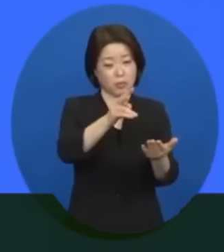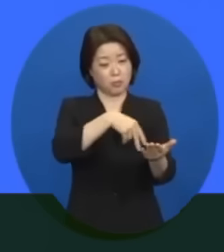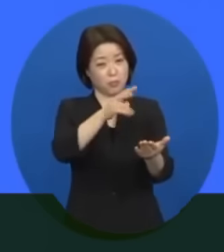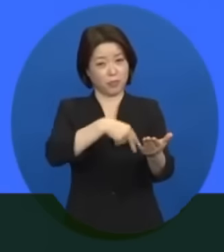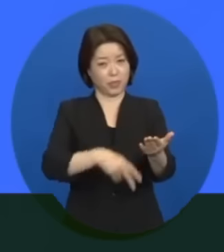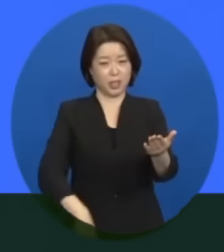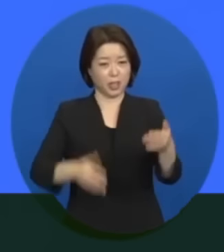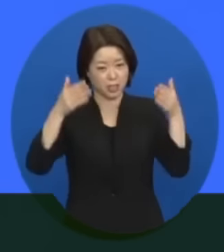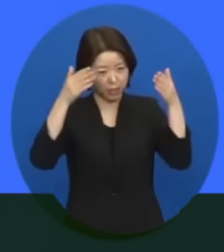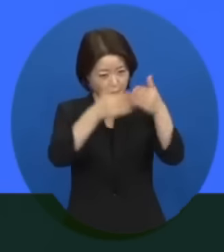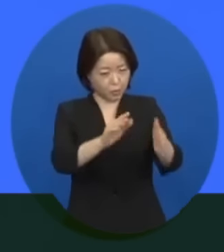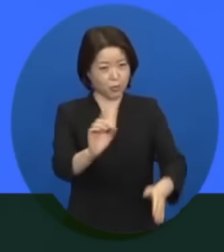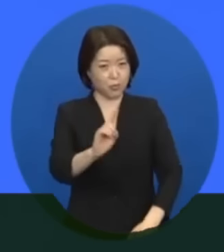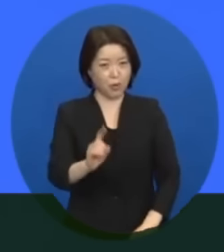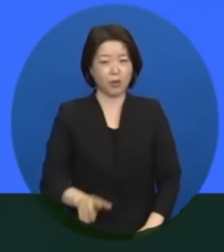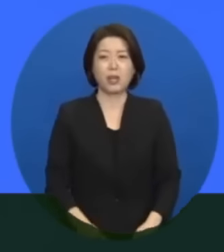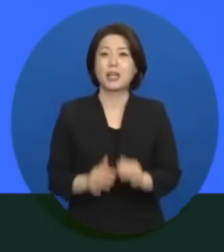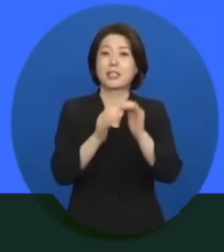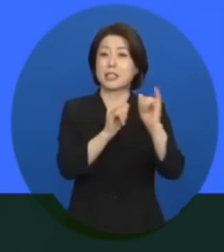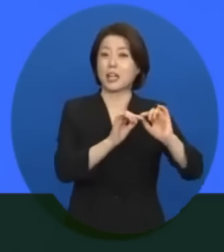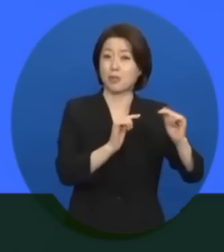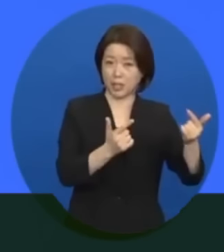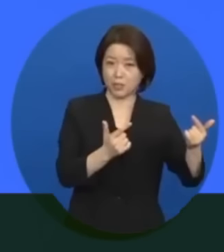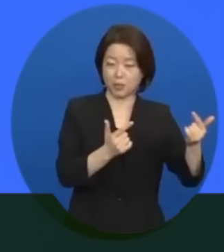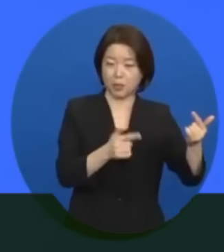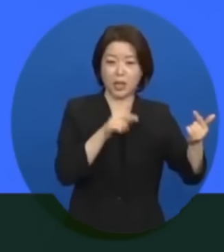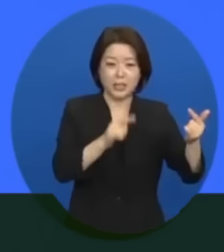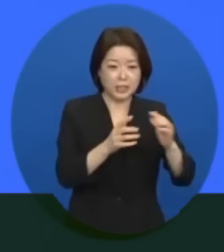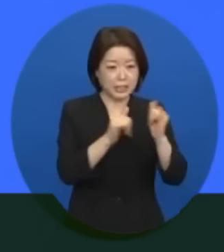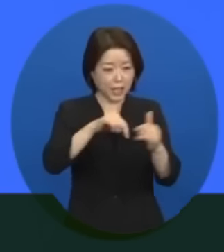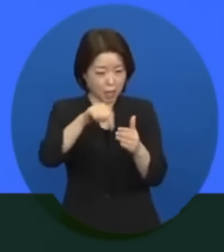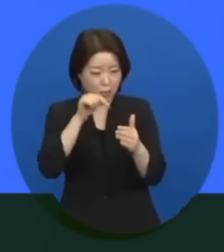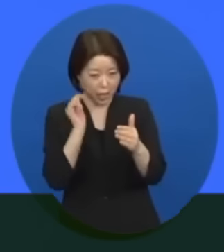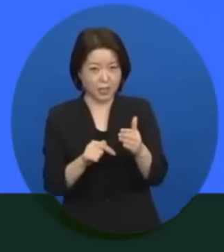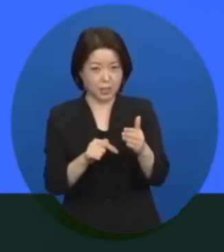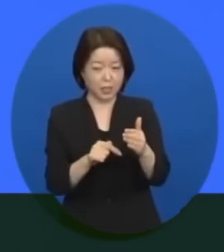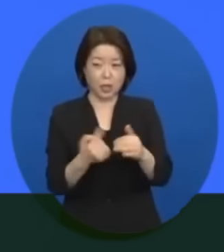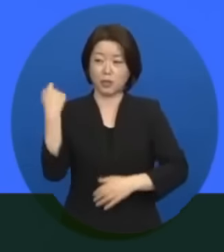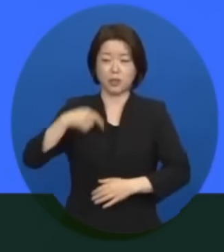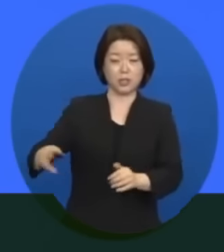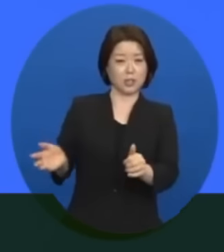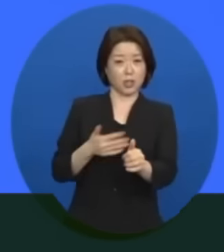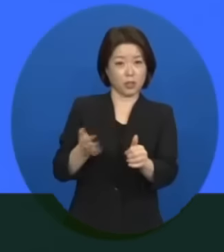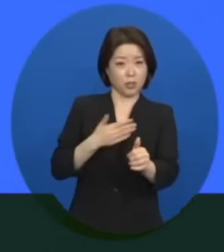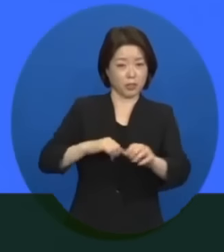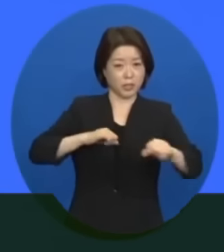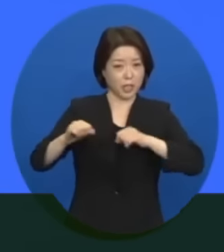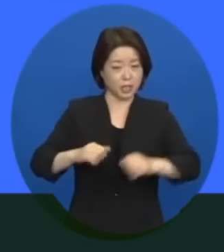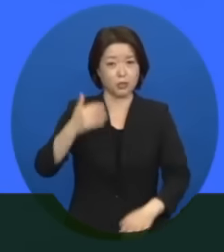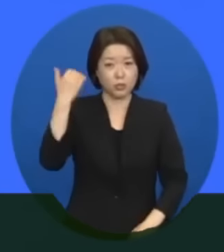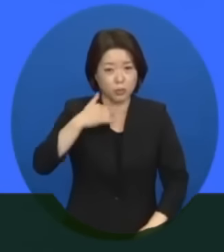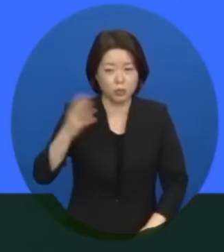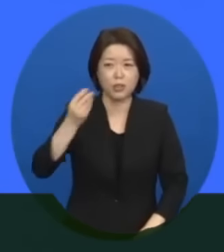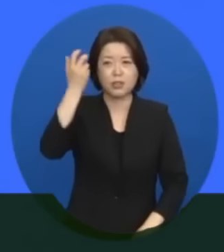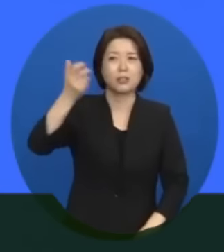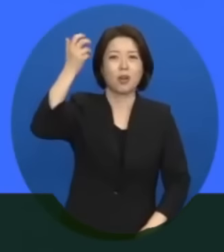주목해야 될 것은 사람이 아니고 그 사람 그 안에서 또한 배우에서 역사하신 누구예요 성령님입니다